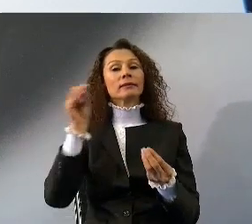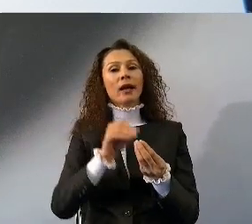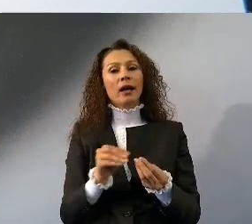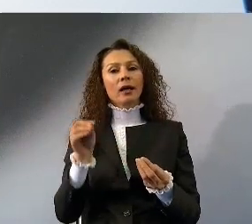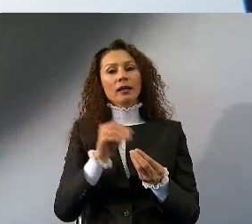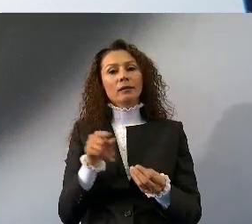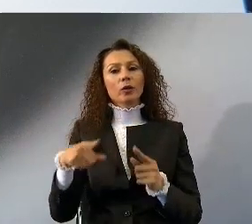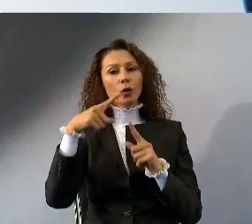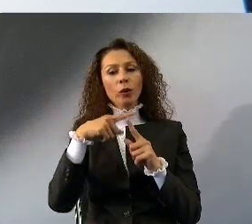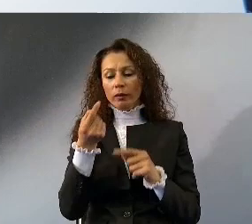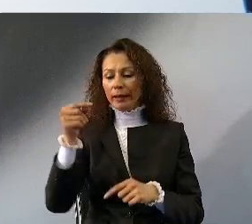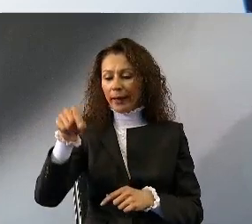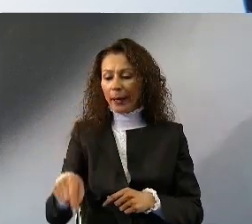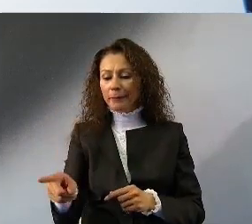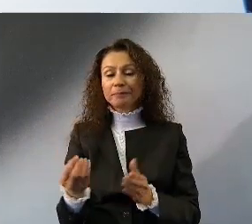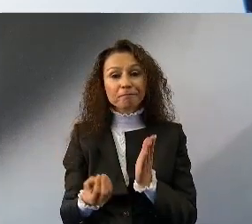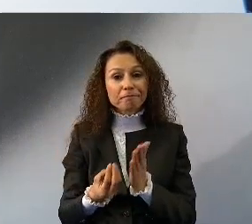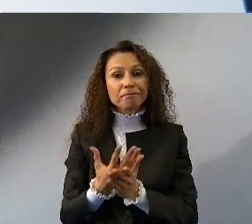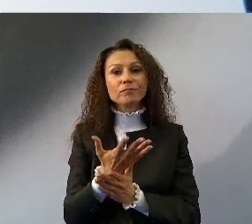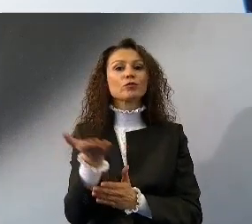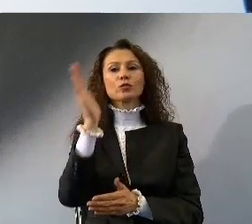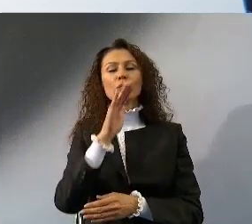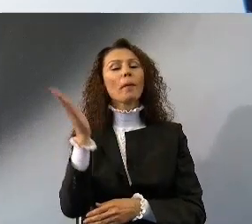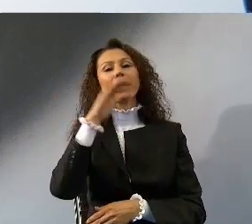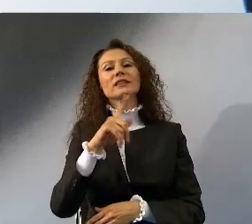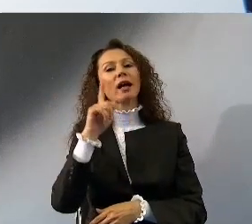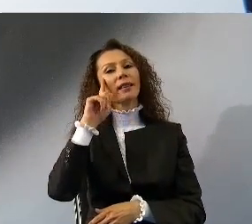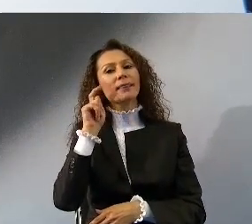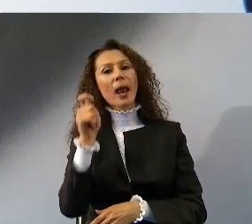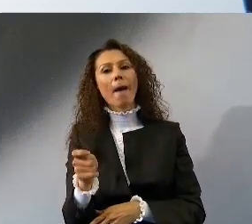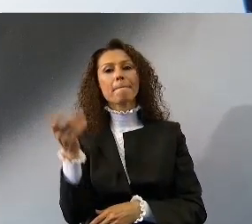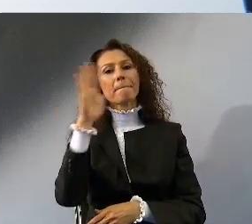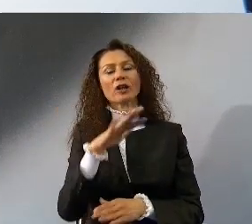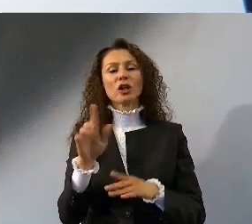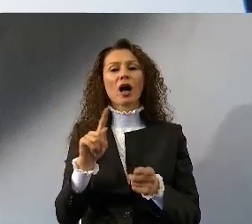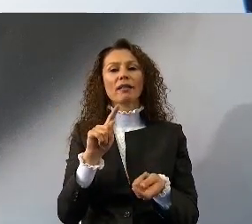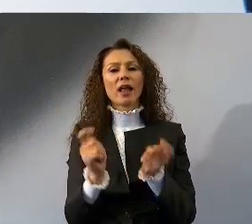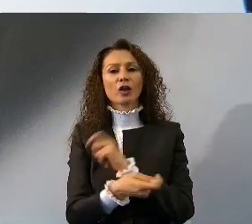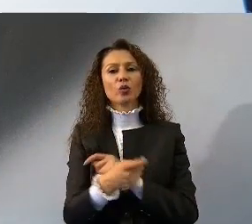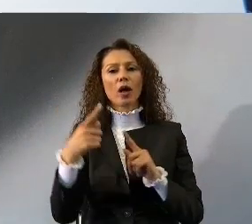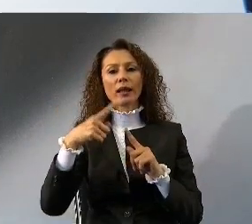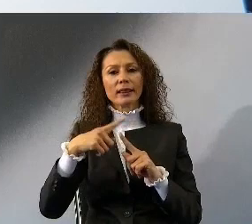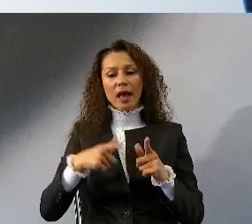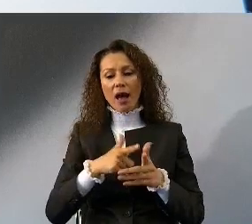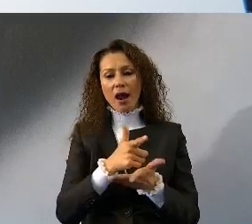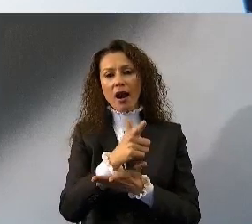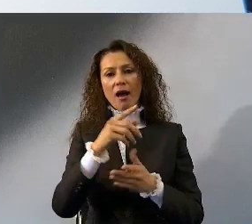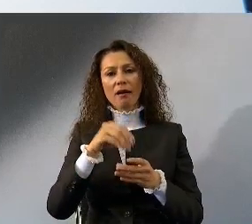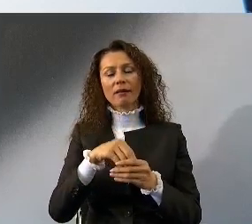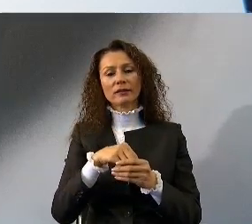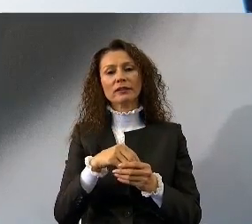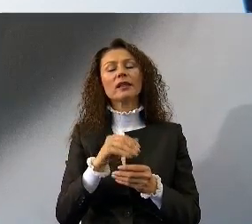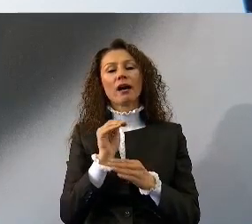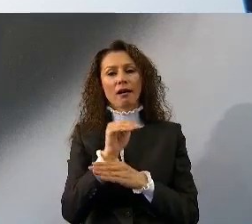bu tohumu ekip yetişeceğiniz ürüne dair talepler değişiyor. Yani sadece tarlada değil, tarlanın dışında da hayat değişiyor. Ama